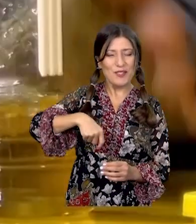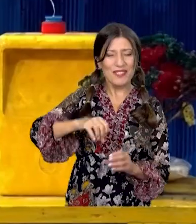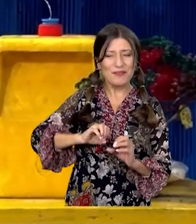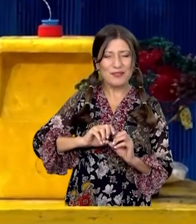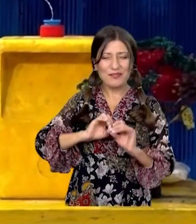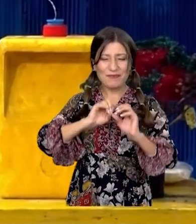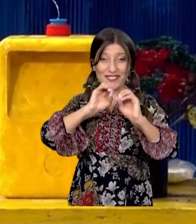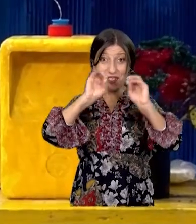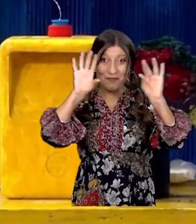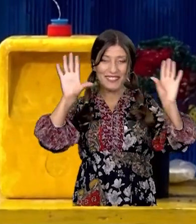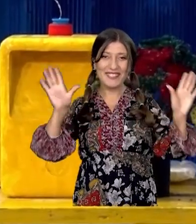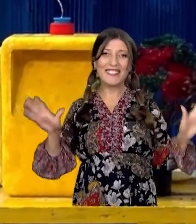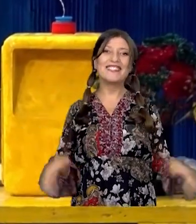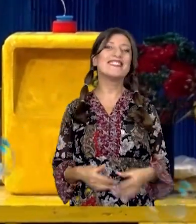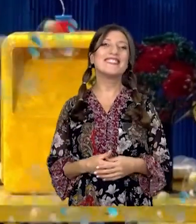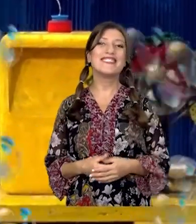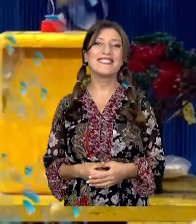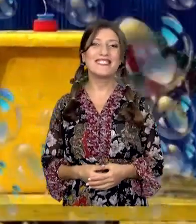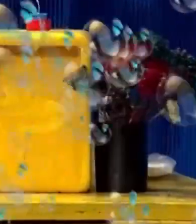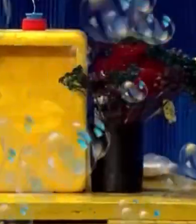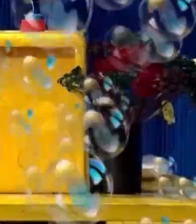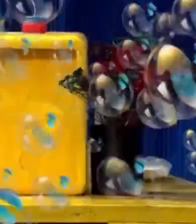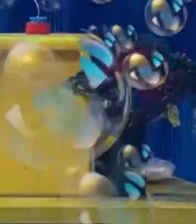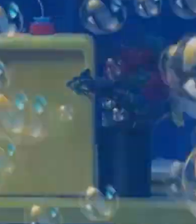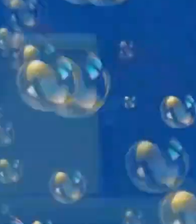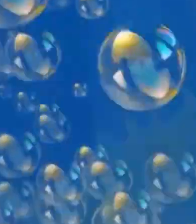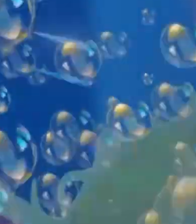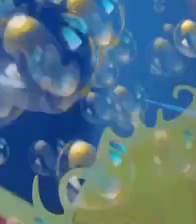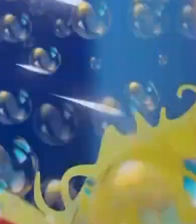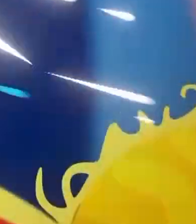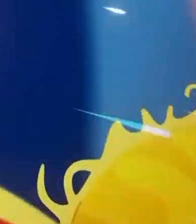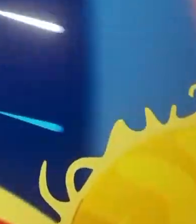Հոպլա, հոպլա, հոպլա, հոպլա, հոպլա, հոպլա, հոպլա, հոպլա,